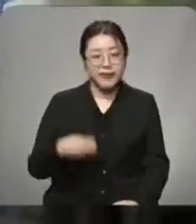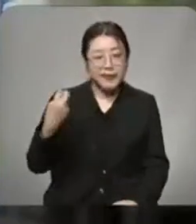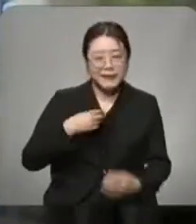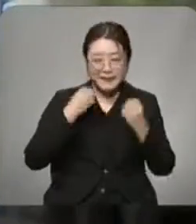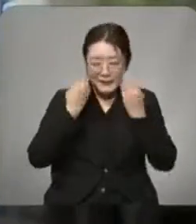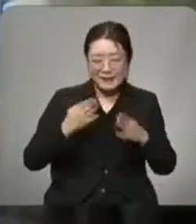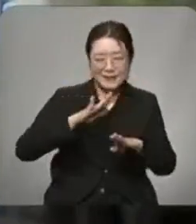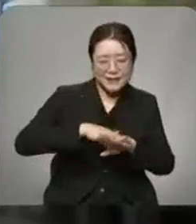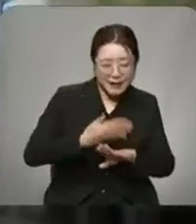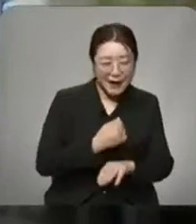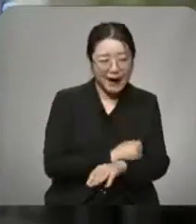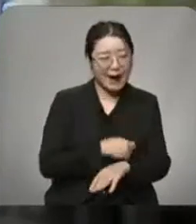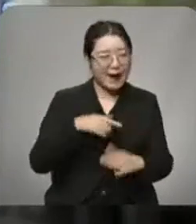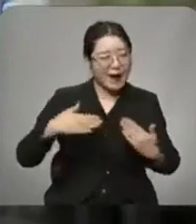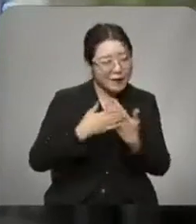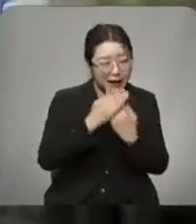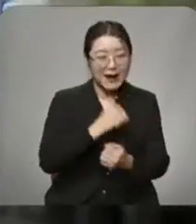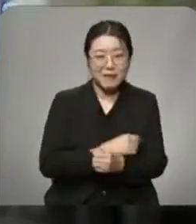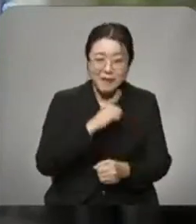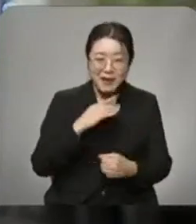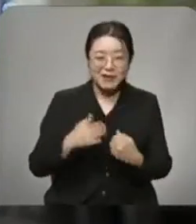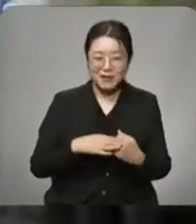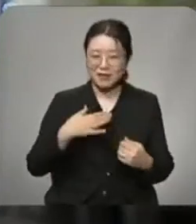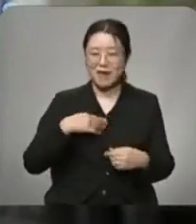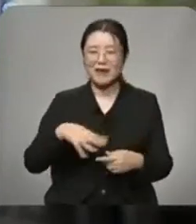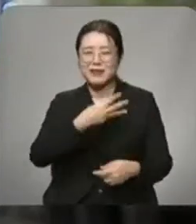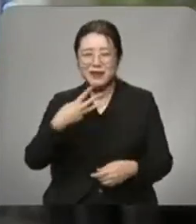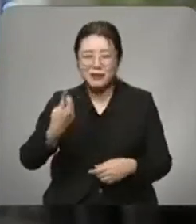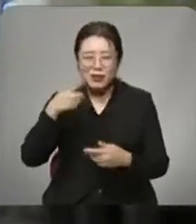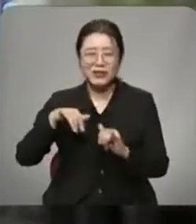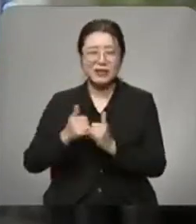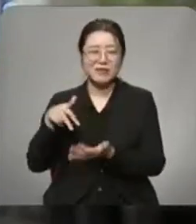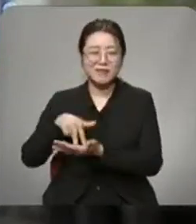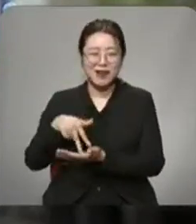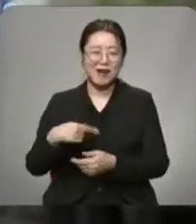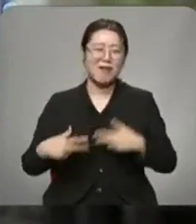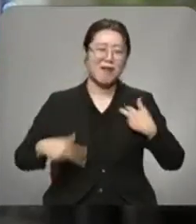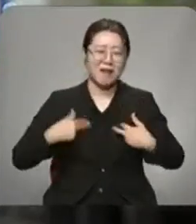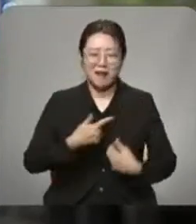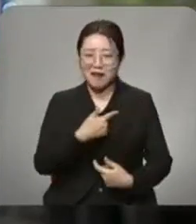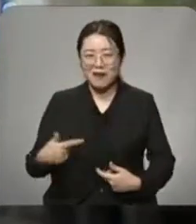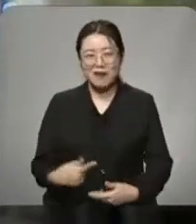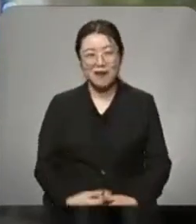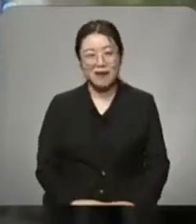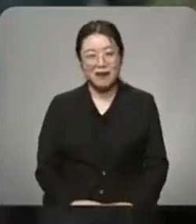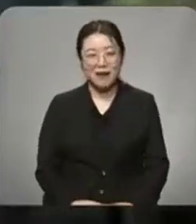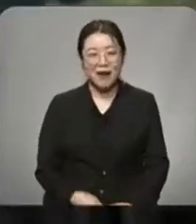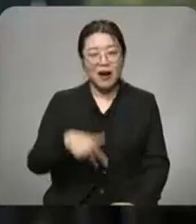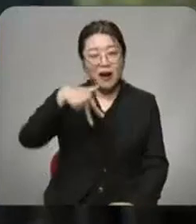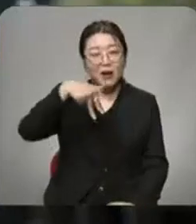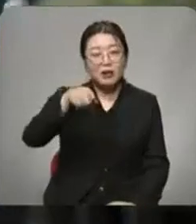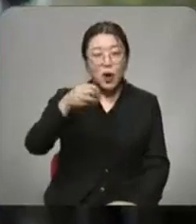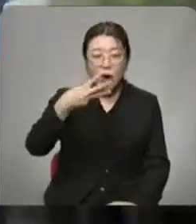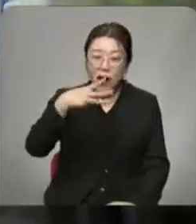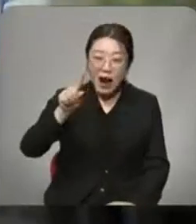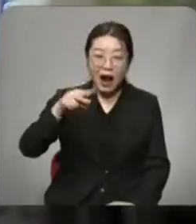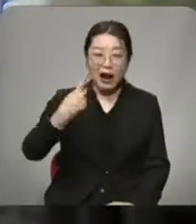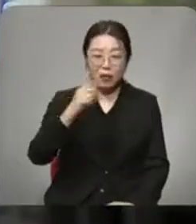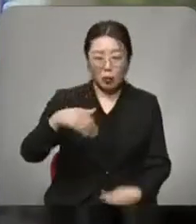단장해서 개발한다고 하니 지역의 주민의 한 사람으로서 상당히 반갑게 생각하고요. 침체되어